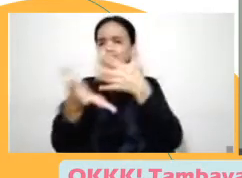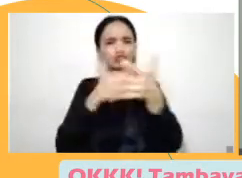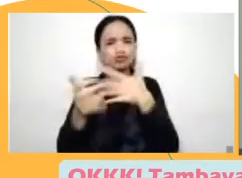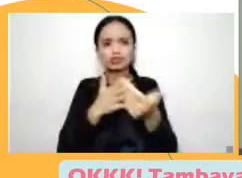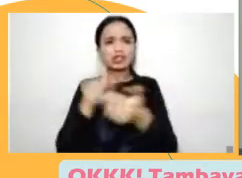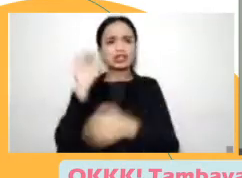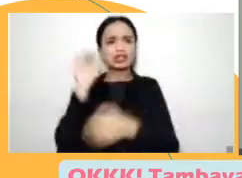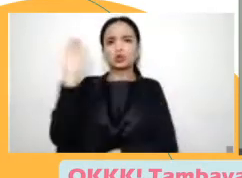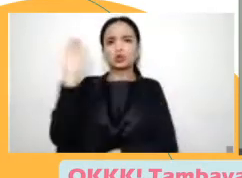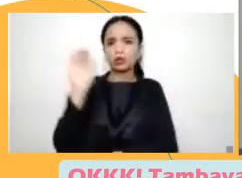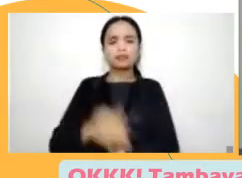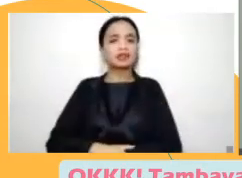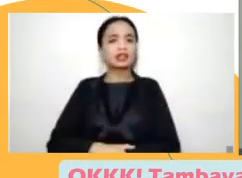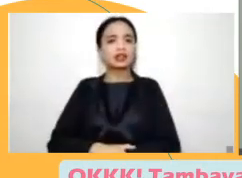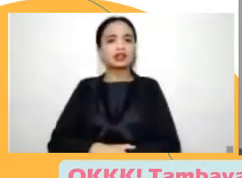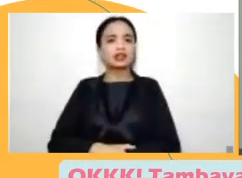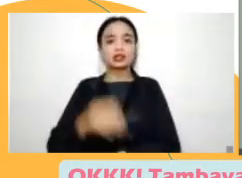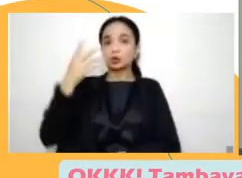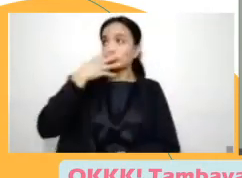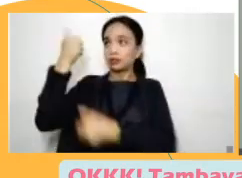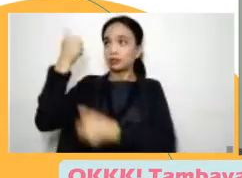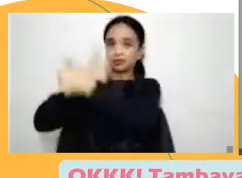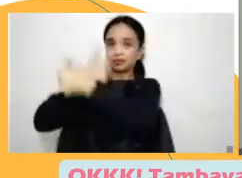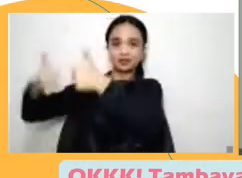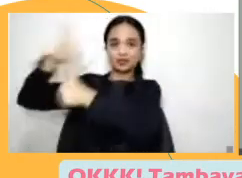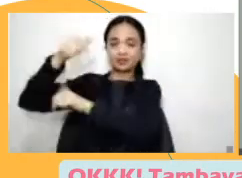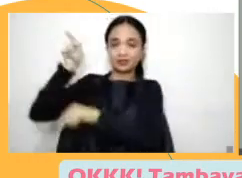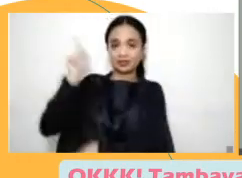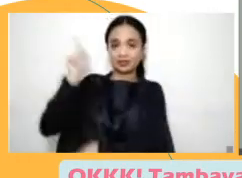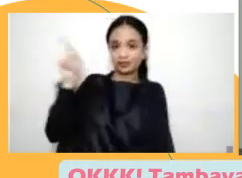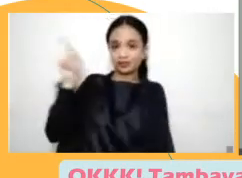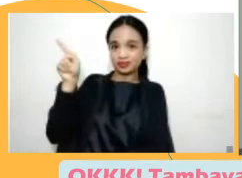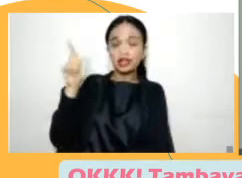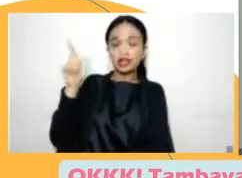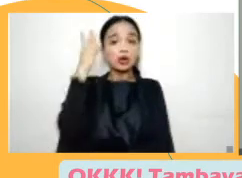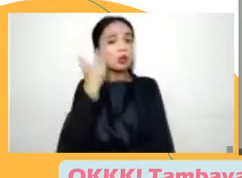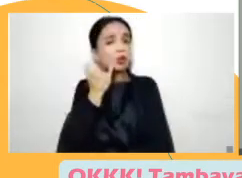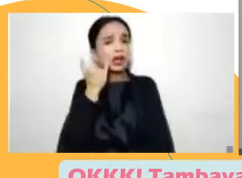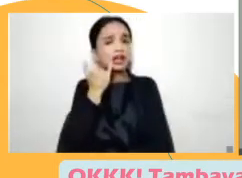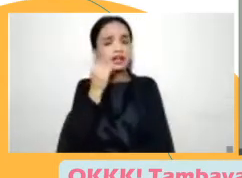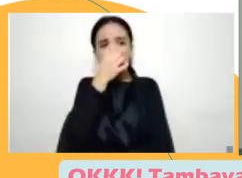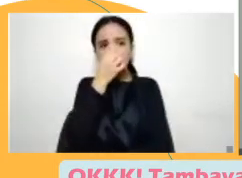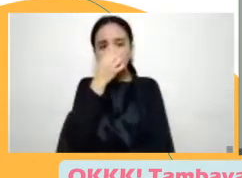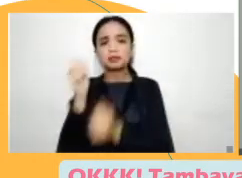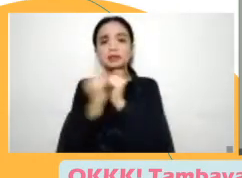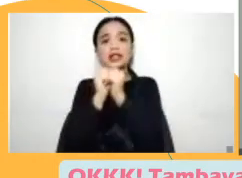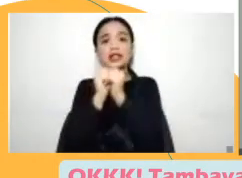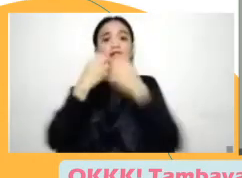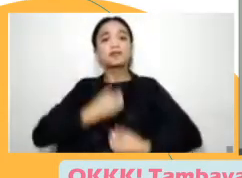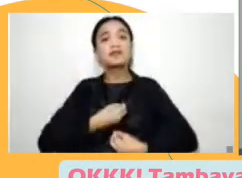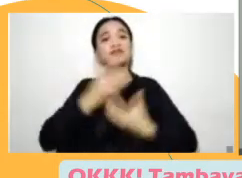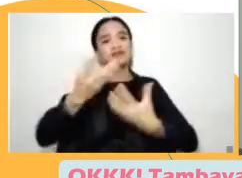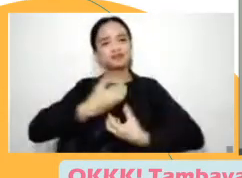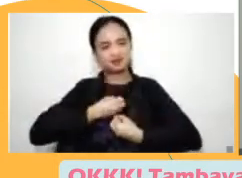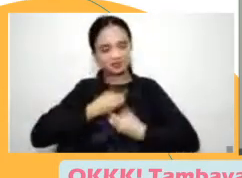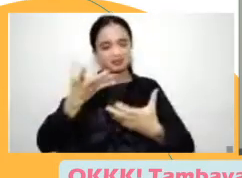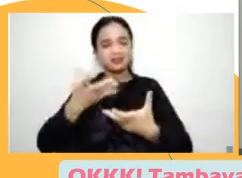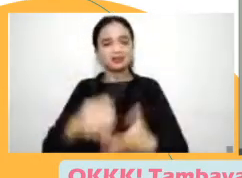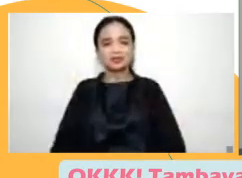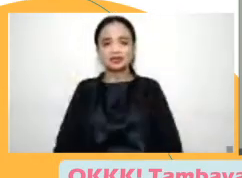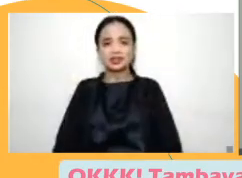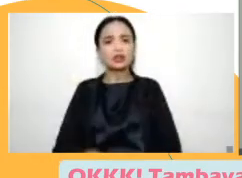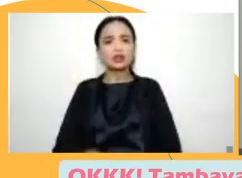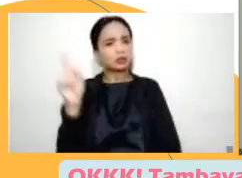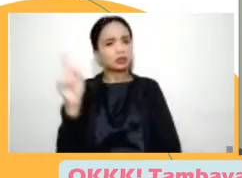kanya, sa nakakataas, no? Yung thriving kasi yun eh, nailabas mo na, nailalabas mo